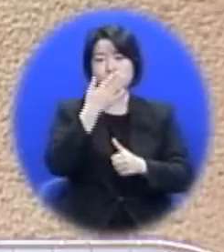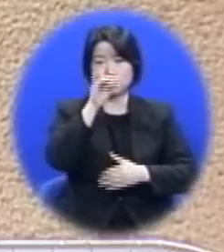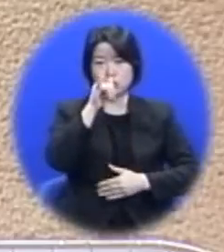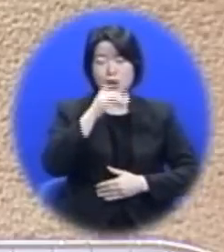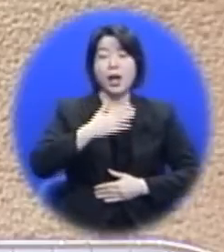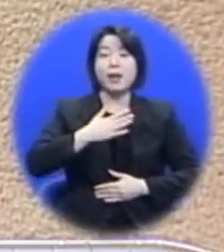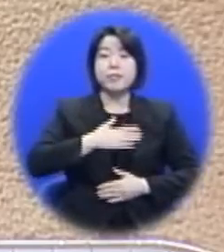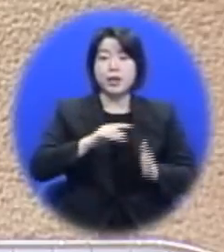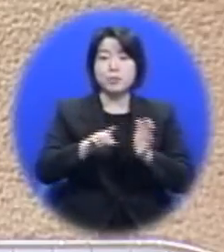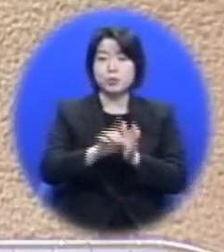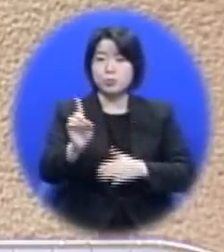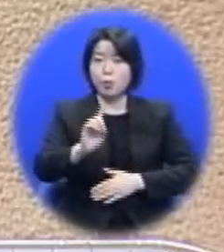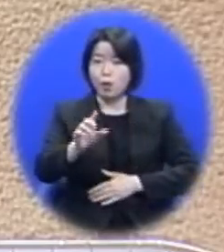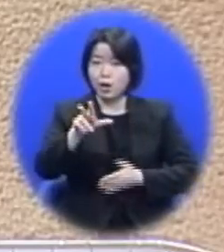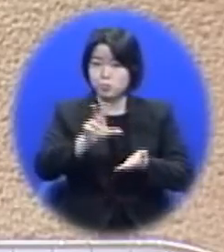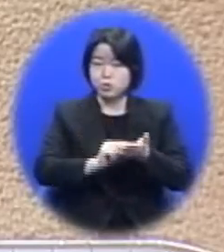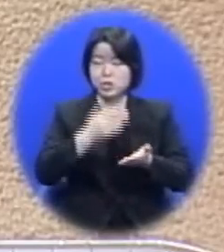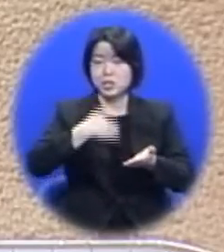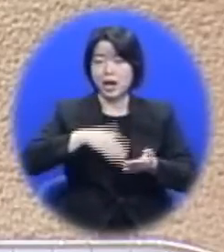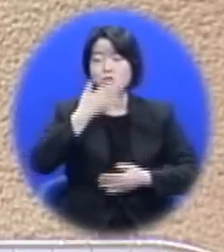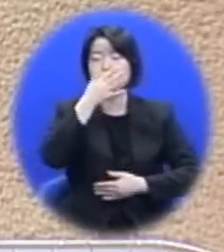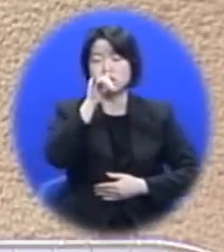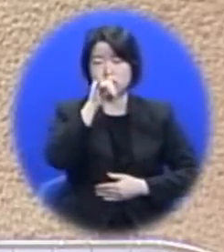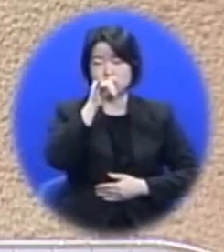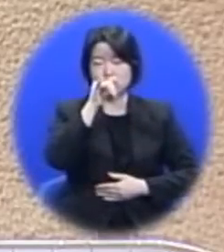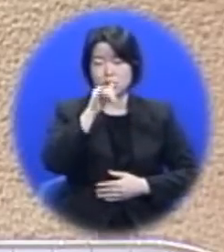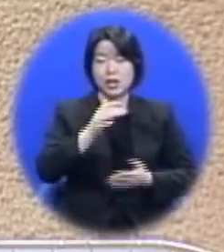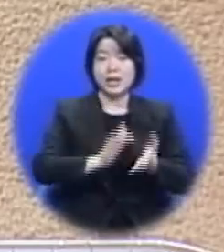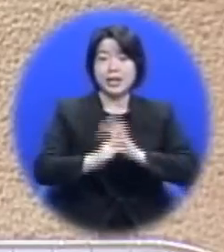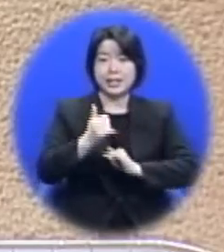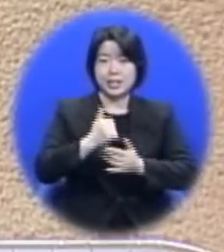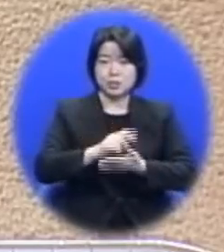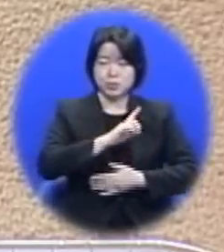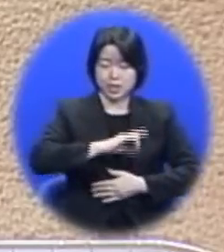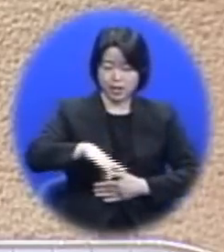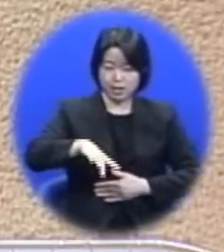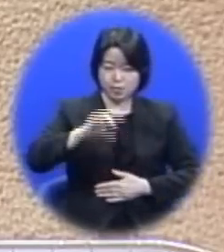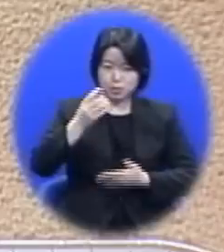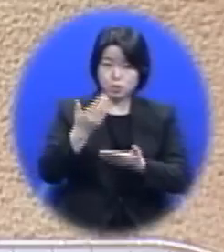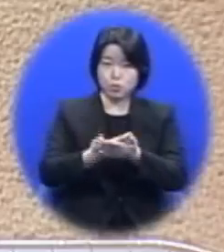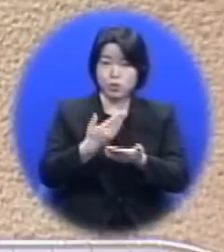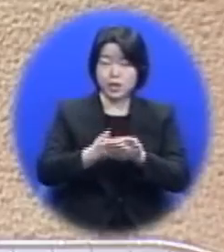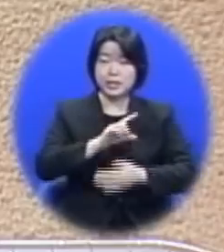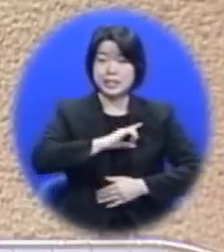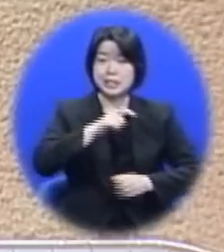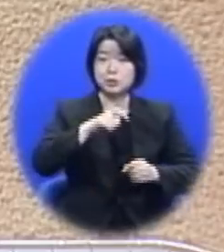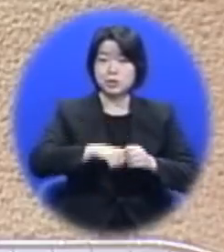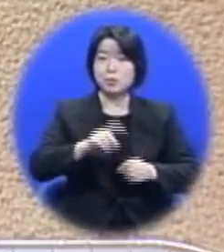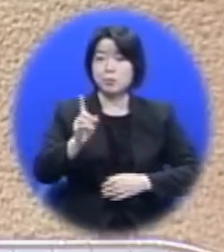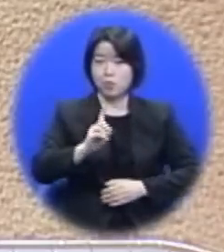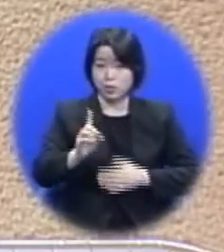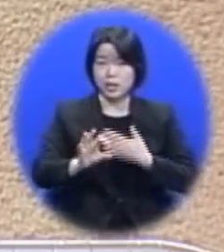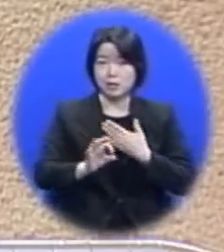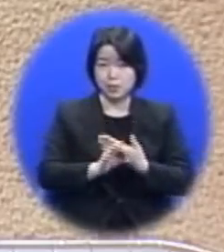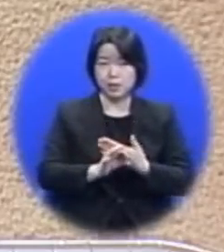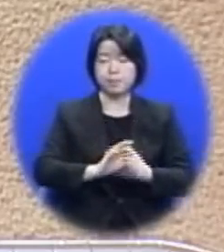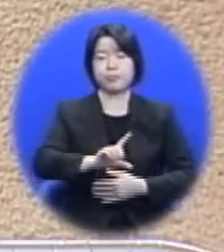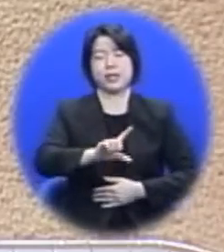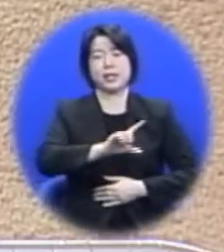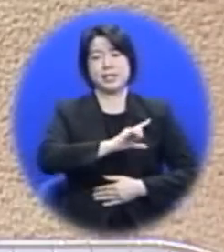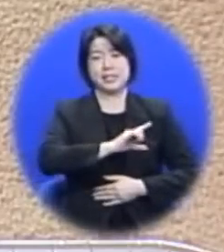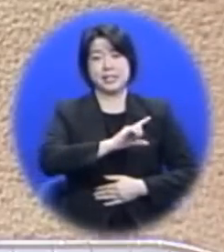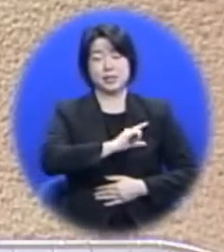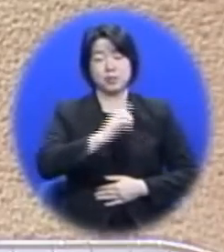알게 됩니다. 예수님께서는 가장 먼저 구하라고 하는 제목이 이름이 거룩히